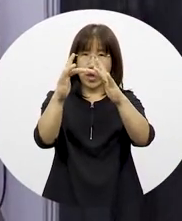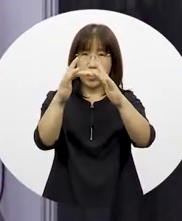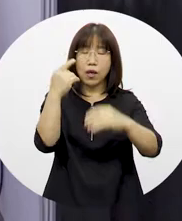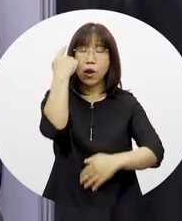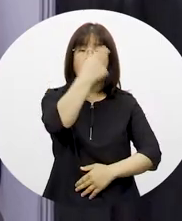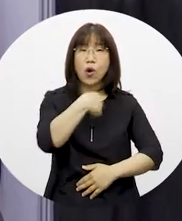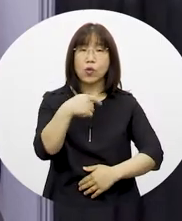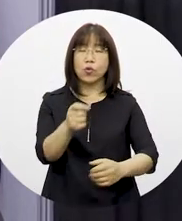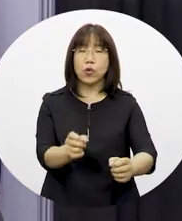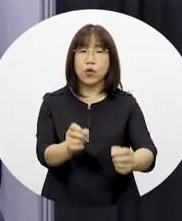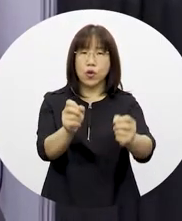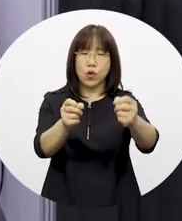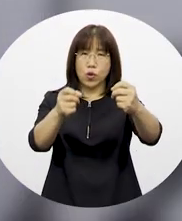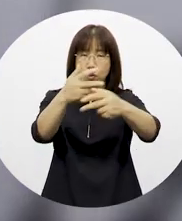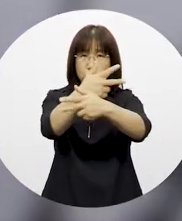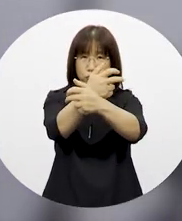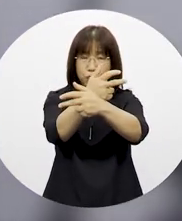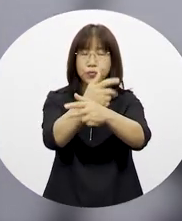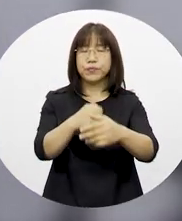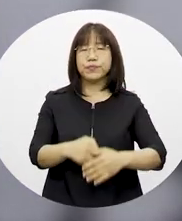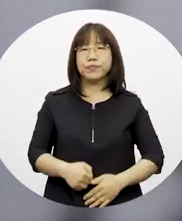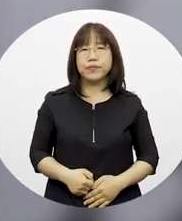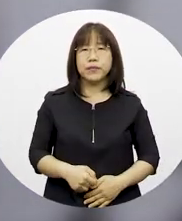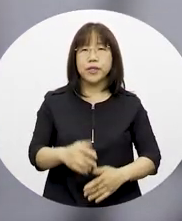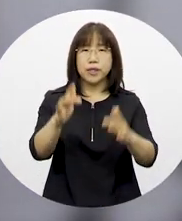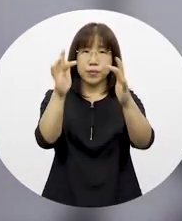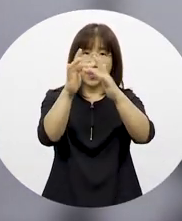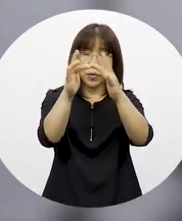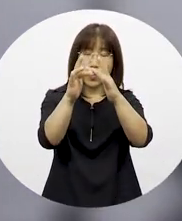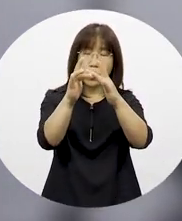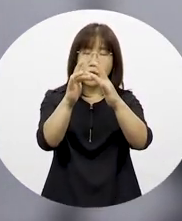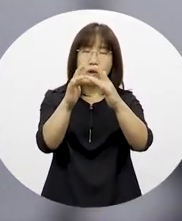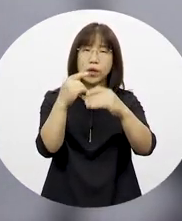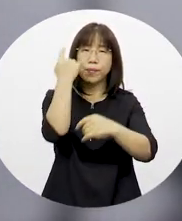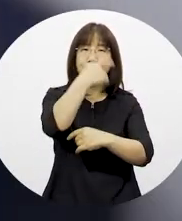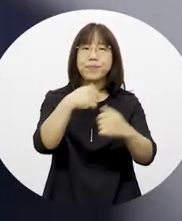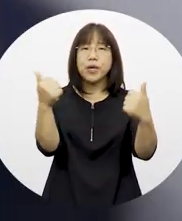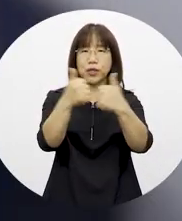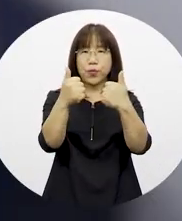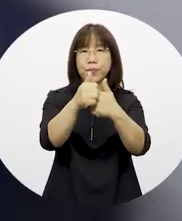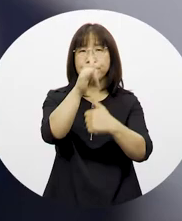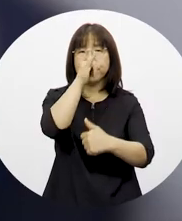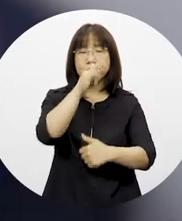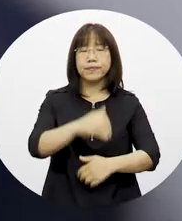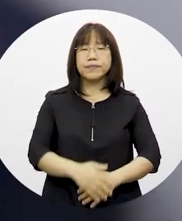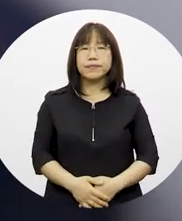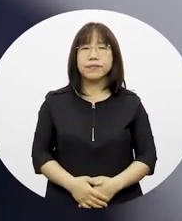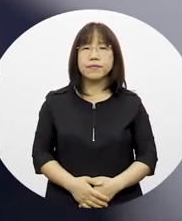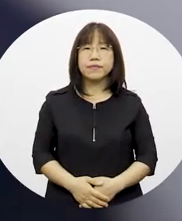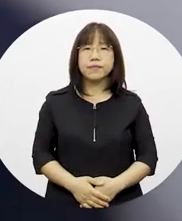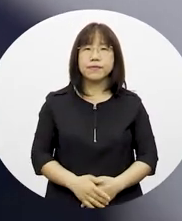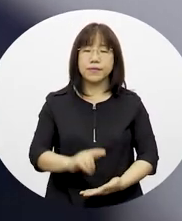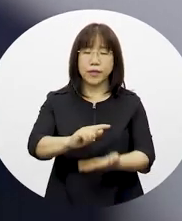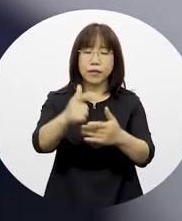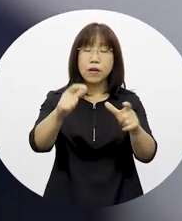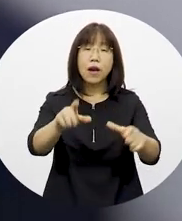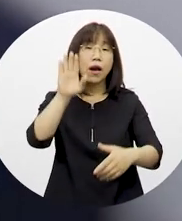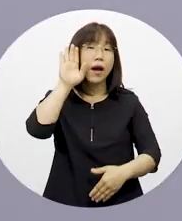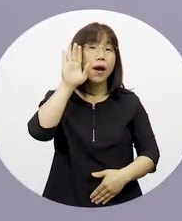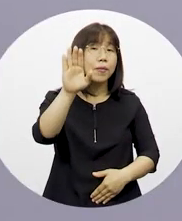기업 채용관에 마련된 화상 면접용 부스에서 기업체 관계자와 온라인으로 접속하는 방식으로